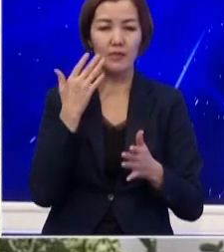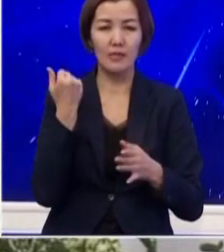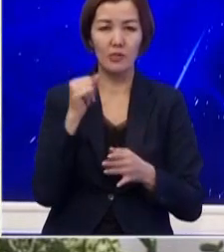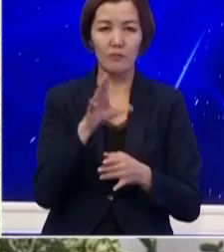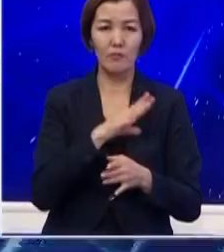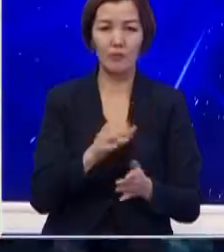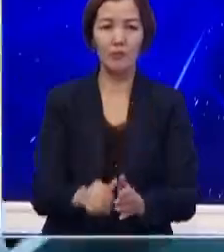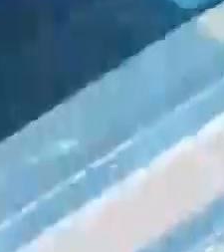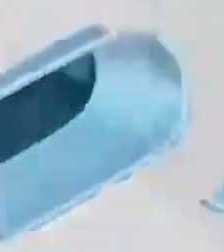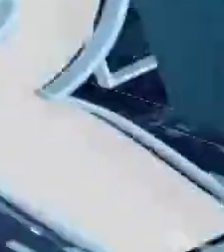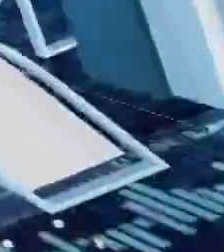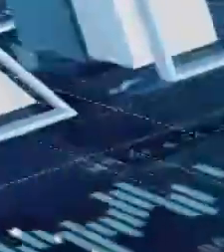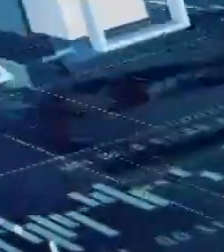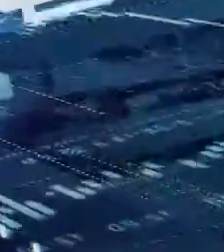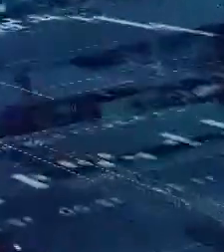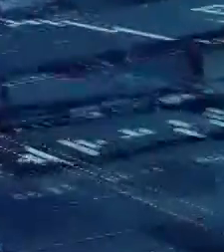жүр.